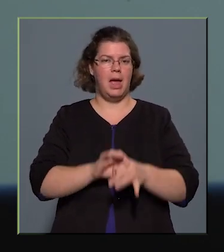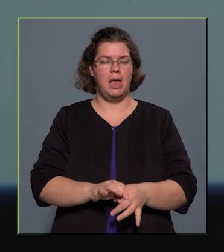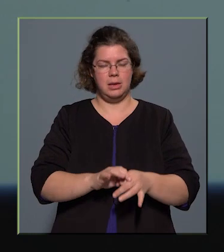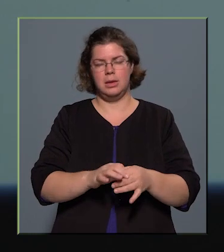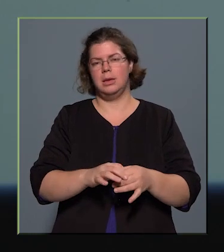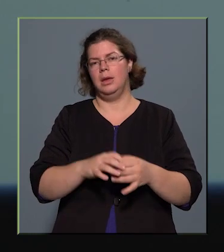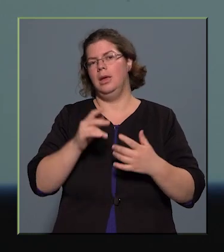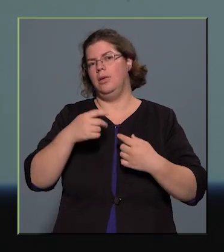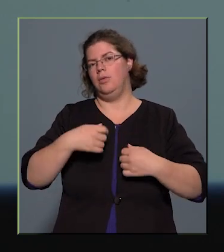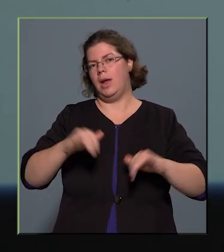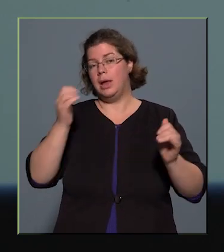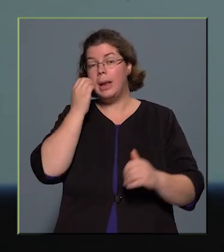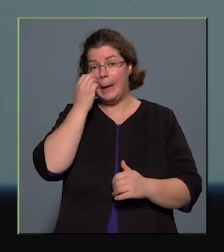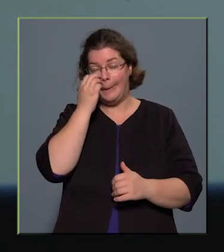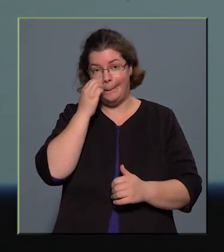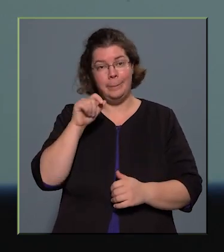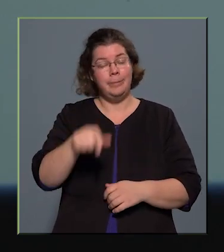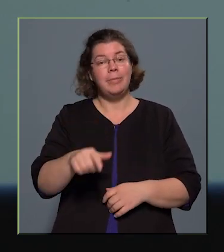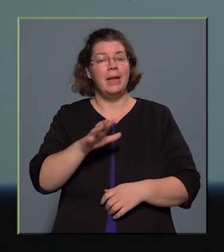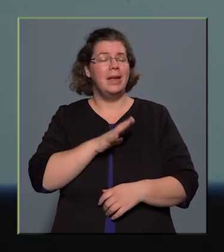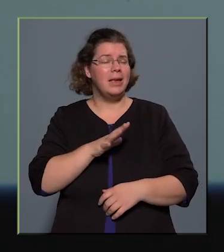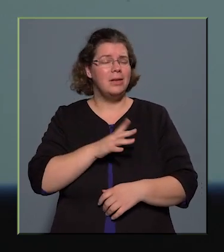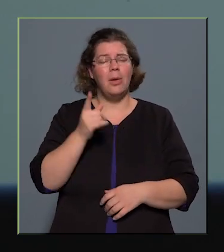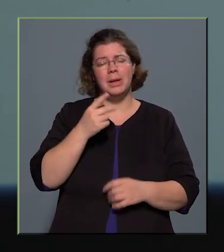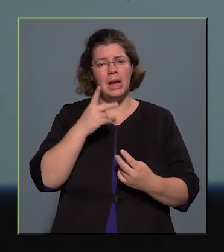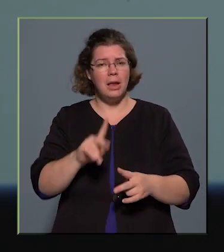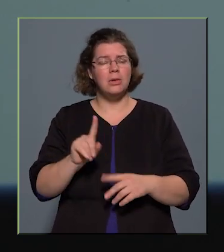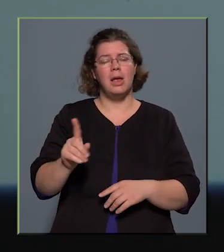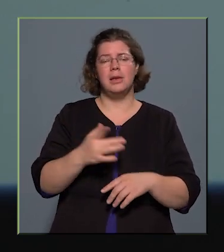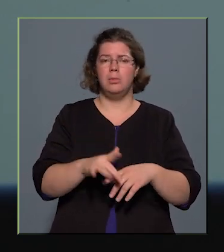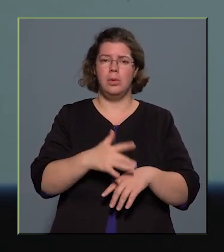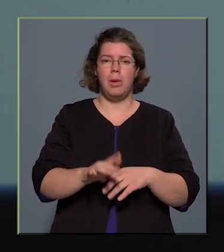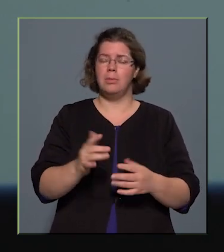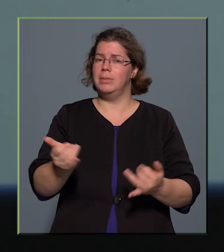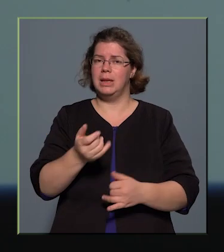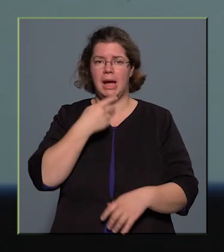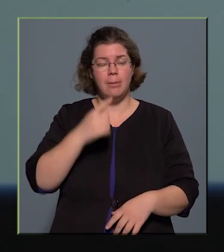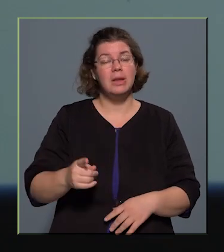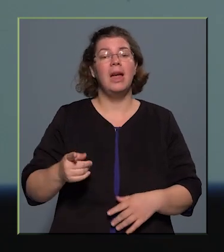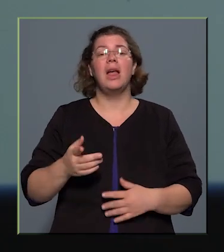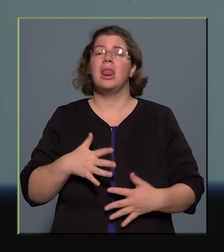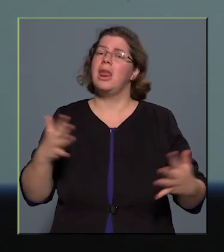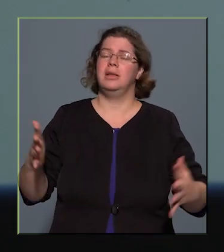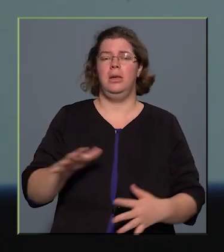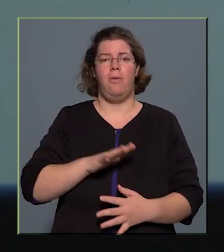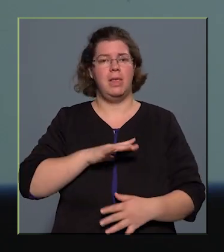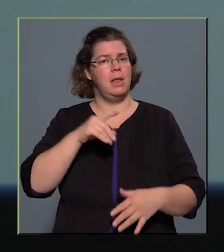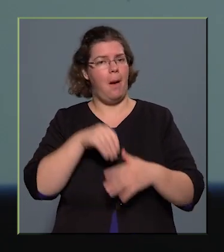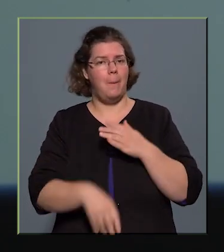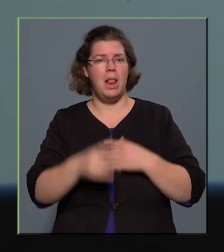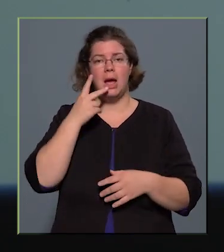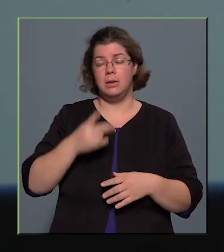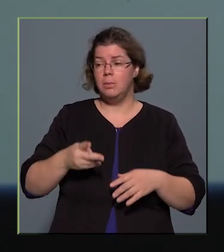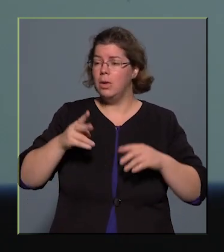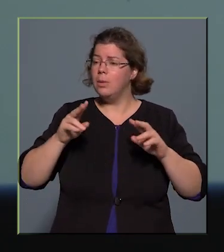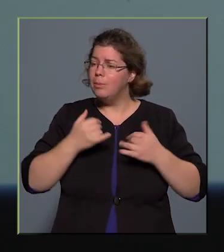fejlesztenek. Nyilván ijesztőek azok, amiket látunk, és én ezért is próbálom mindig azt elmondani, hogy én a legnagyobb veszélyt abban látom, hogy valójában mindez